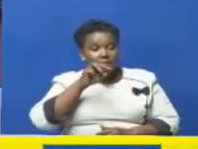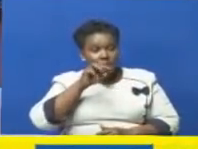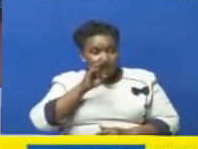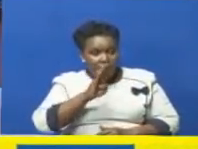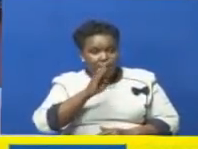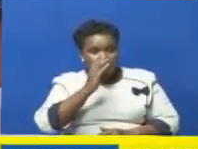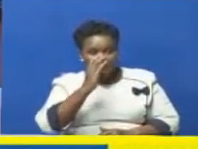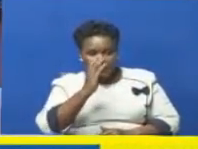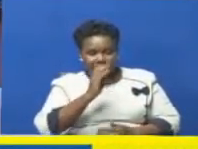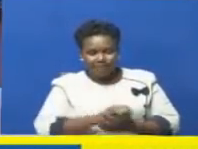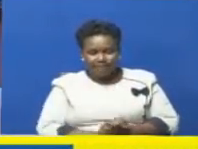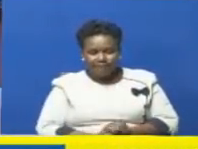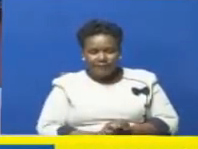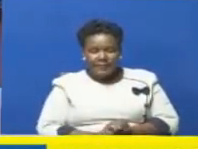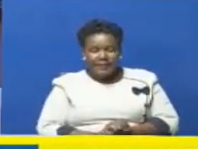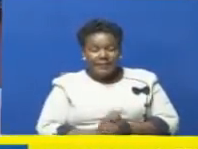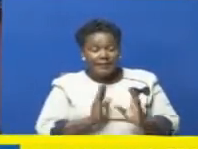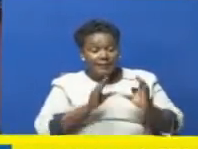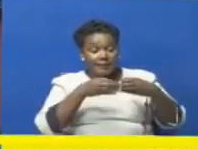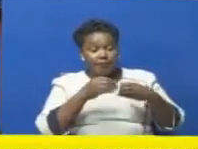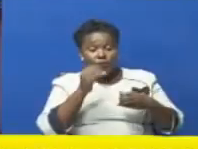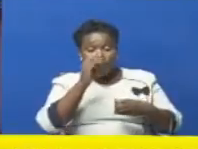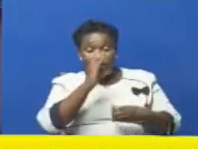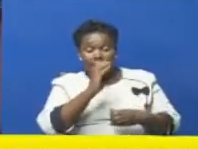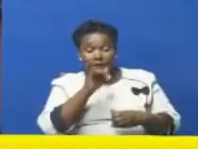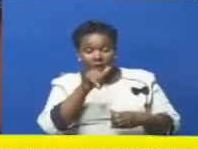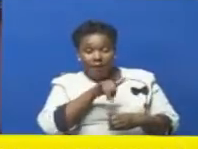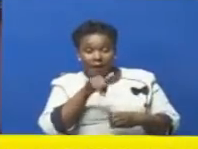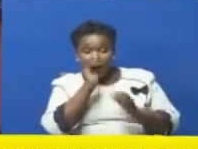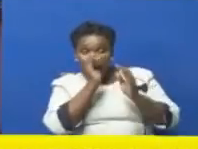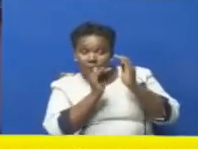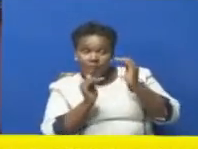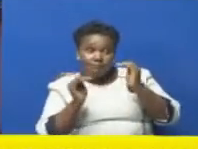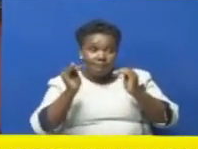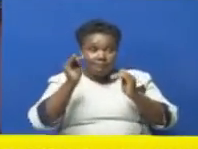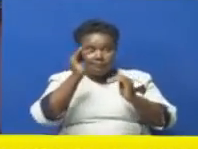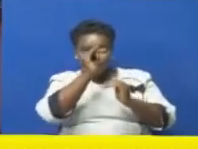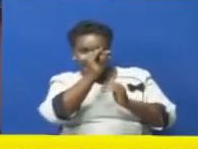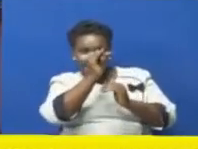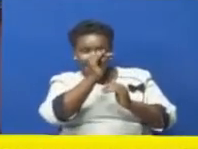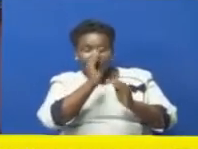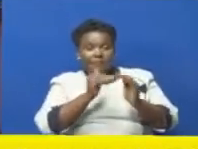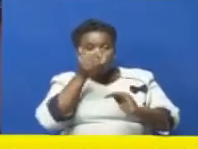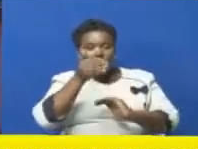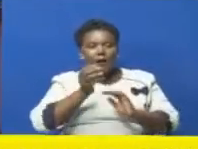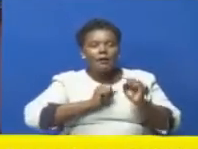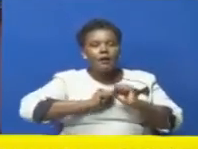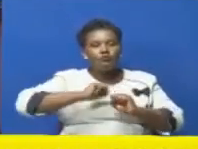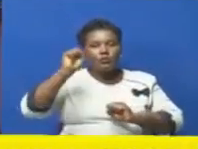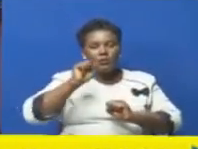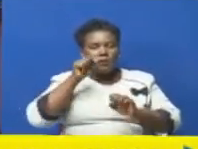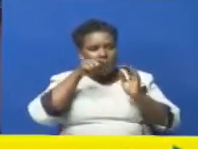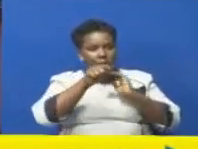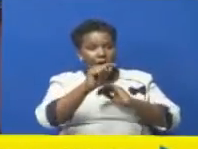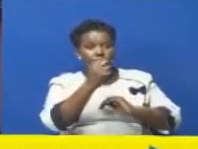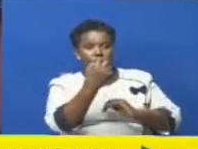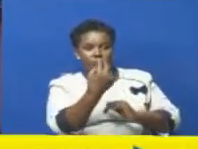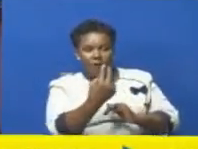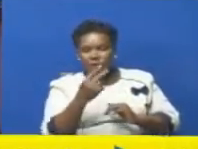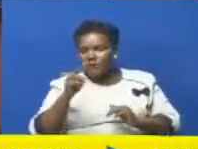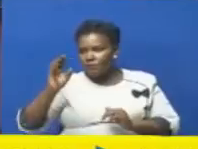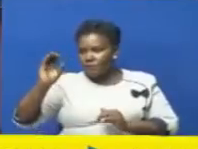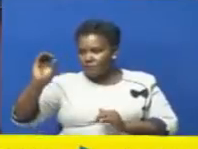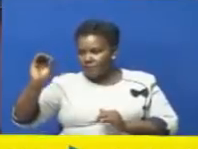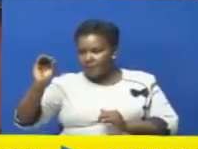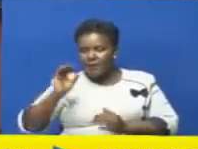Yanga imepaa hadi kileleni mwa ligi kuu ya NBC baada ya kuichapa timu ya KMC mabao mawili kwa bila katika mchezo uliochezwa